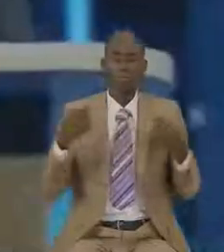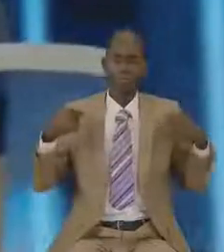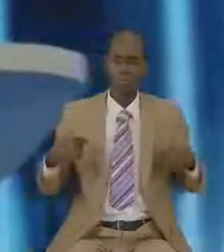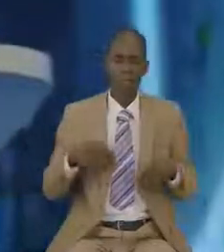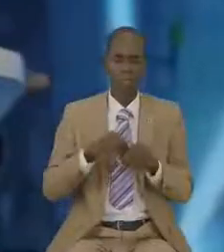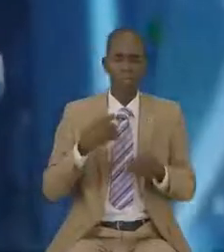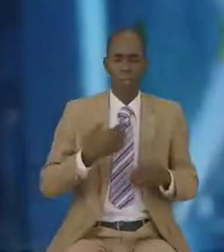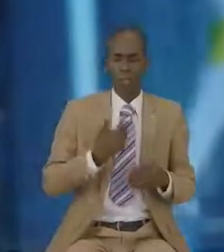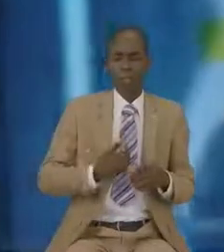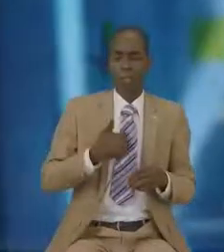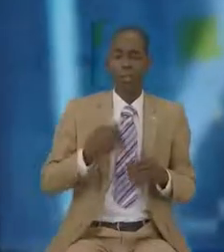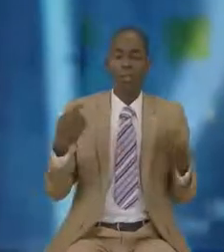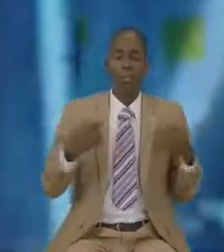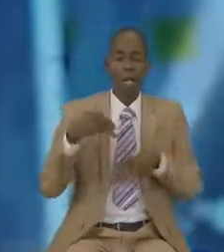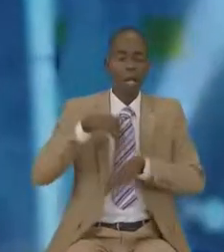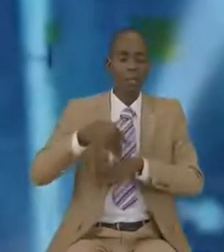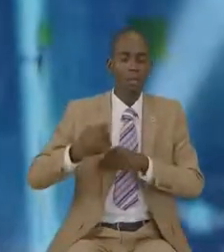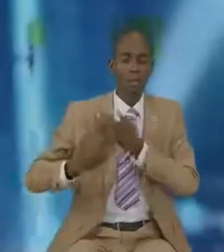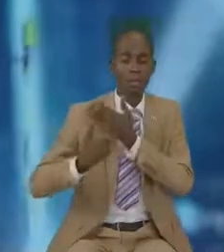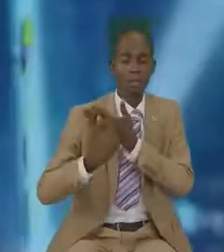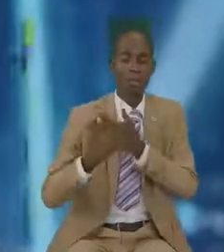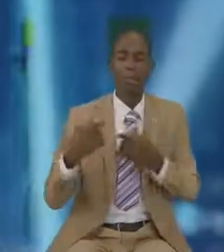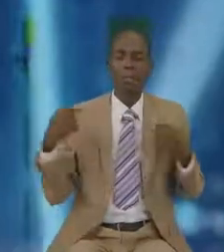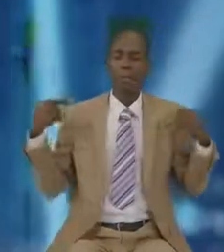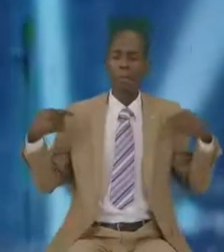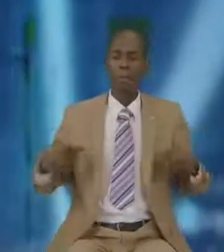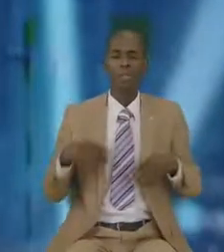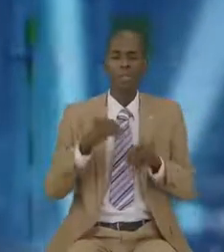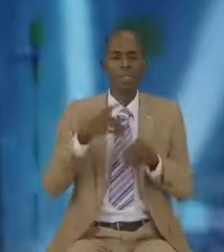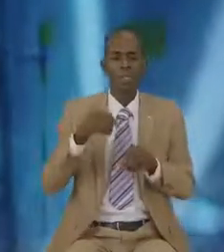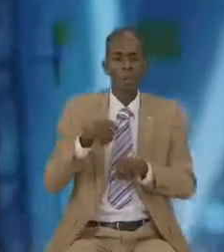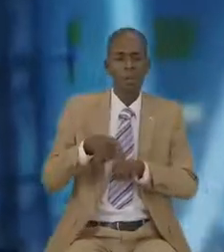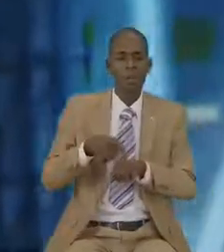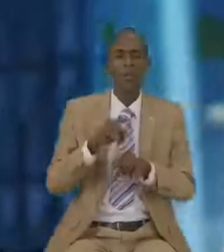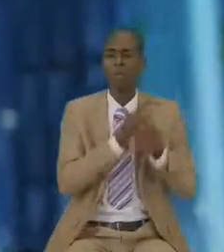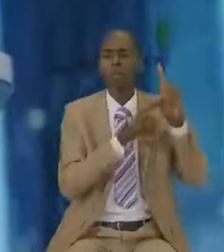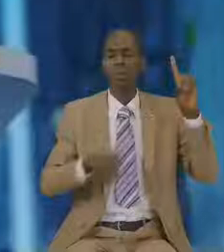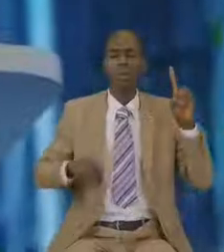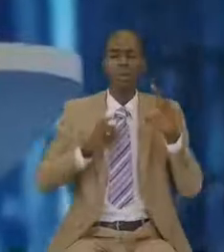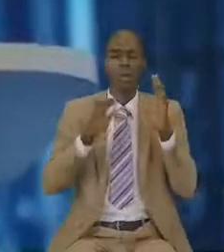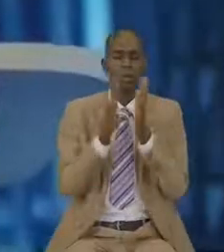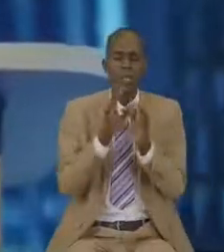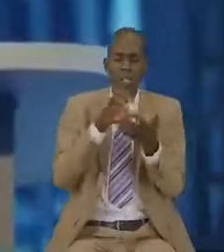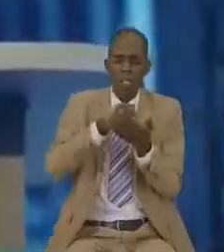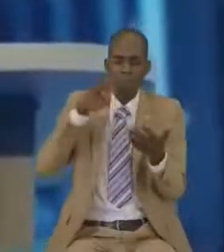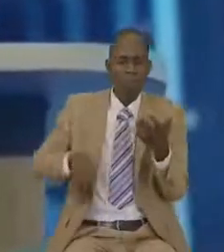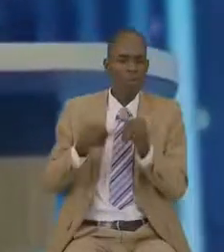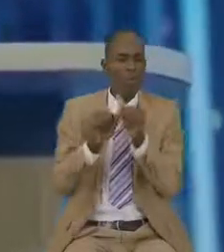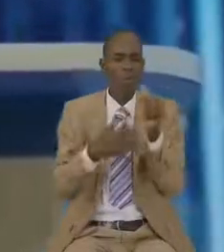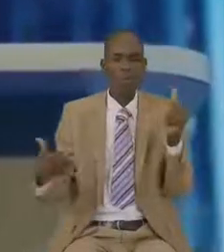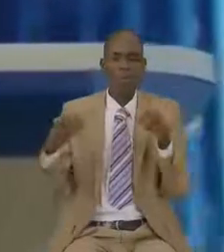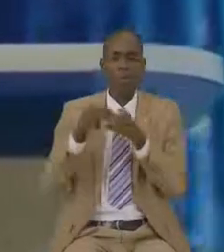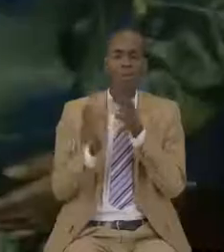les douleurs au dos et les douleurs dans les os, Seigneur, je prie, ôte tout maintenant au nom